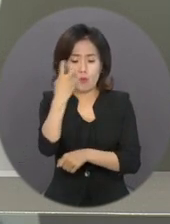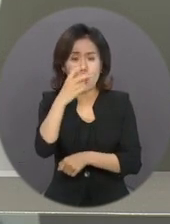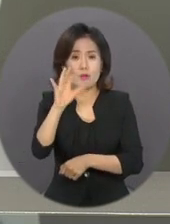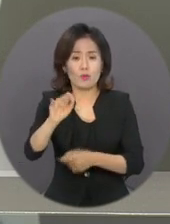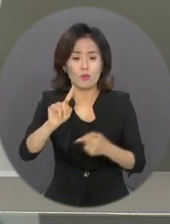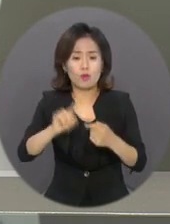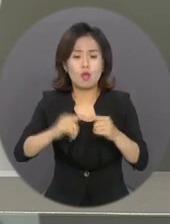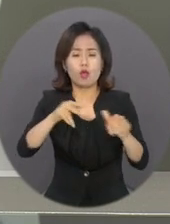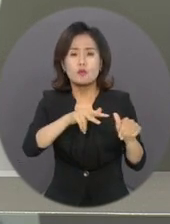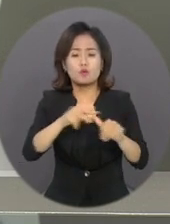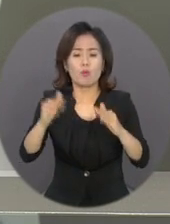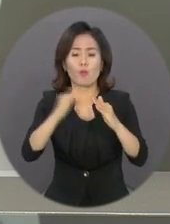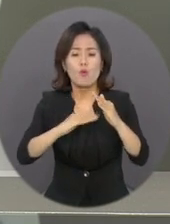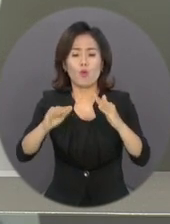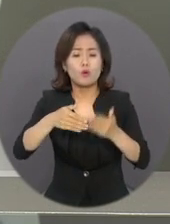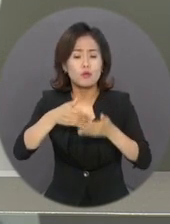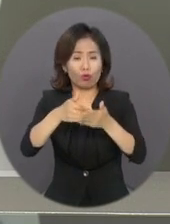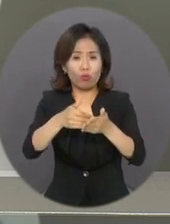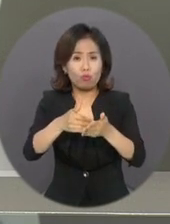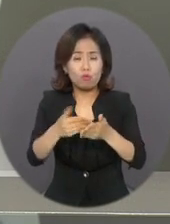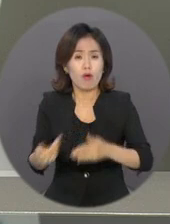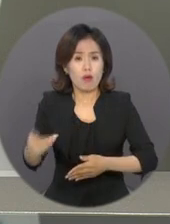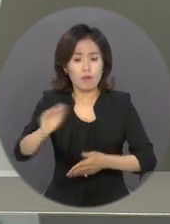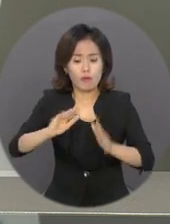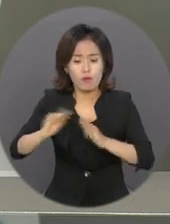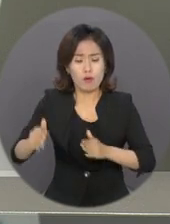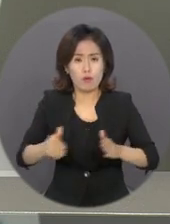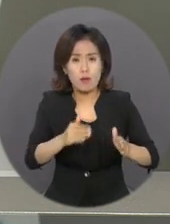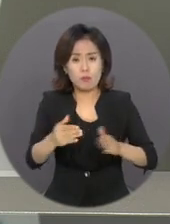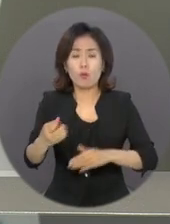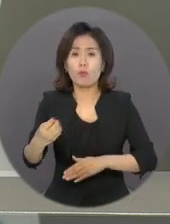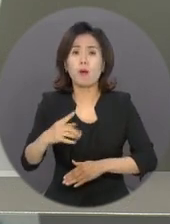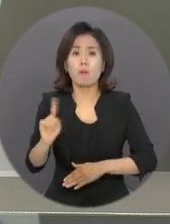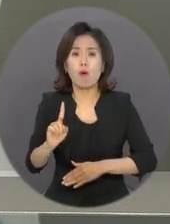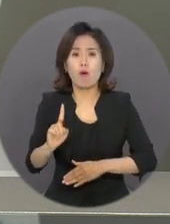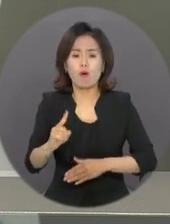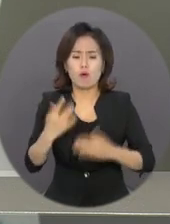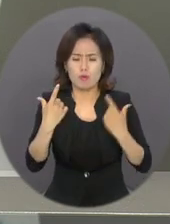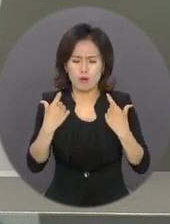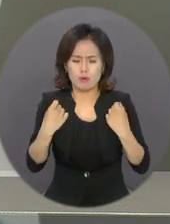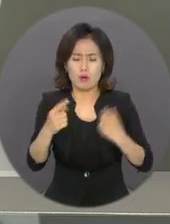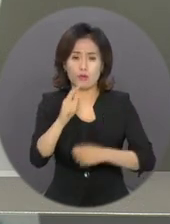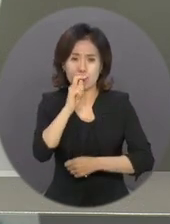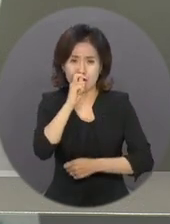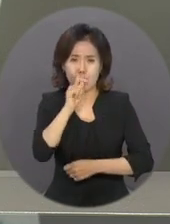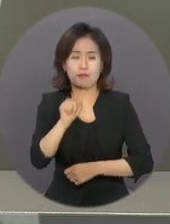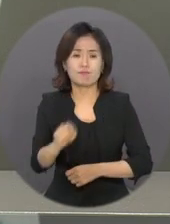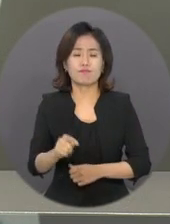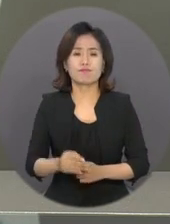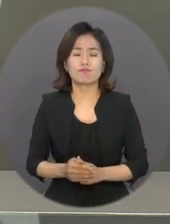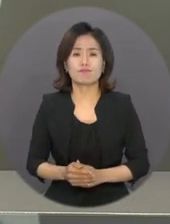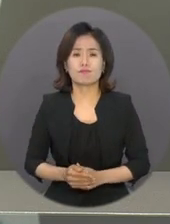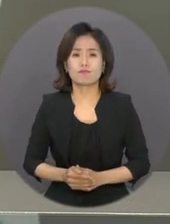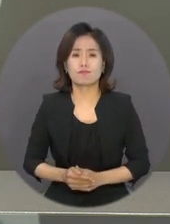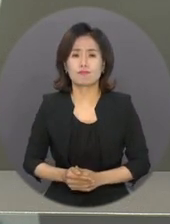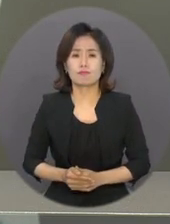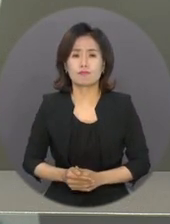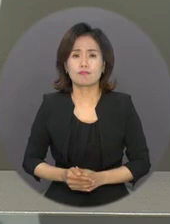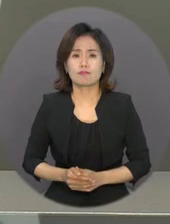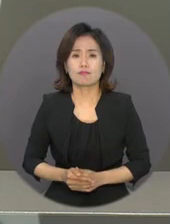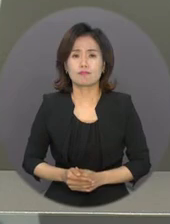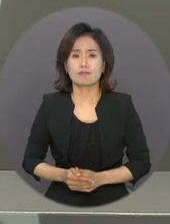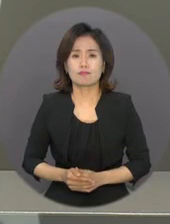관련 자료를 정보공개 청구했지만 전라남도는 여전히 비공개로 일관하고 있습니다 박종호 기자가